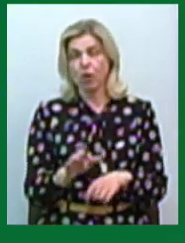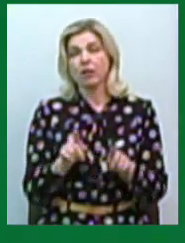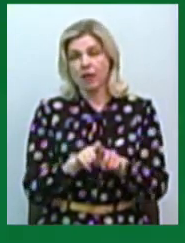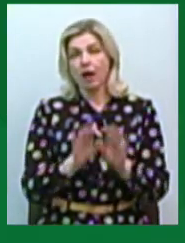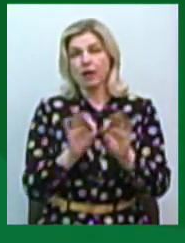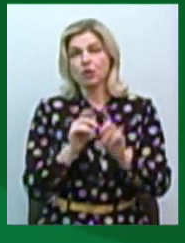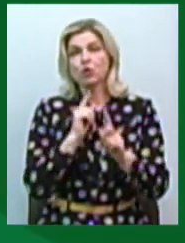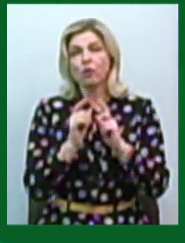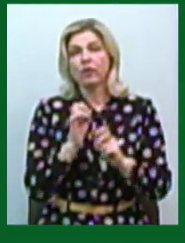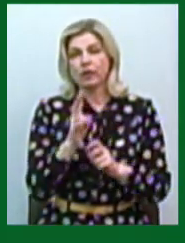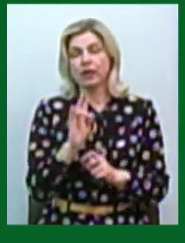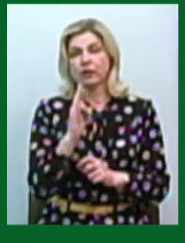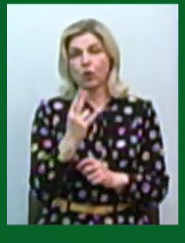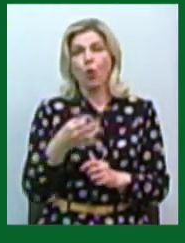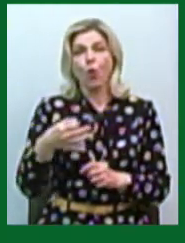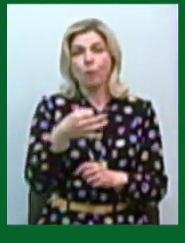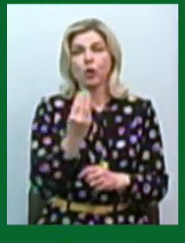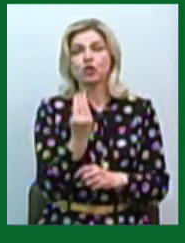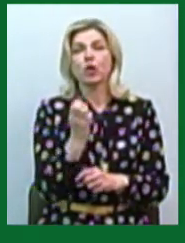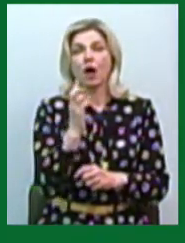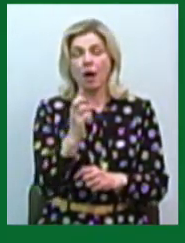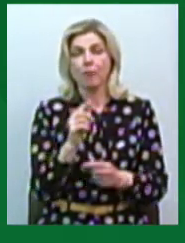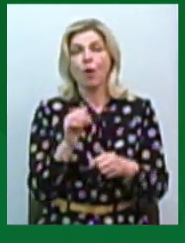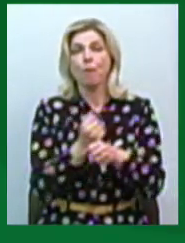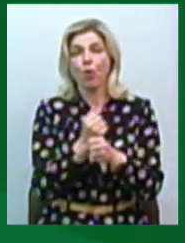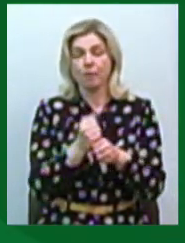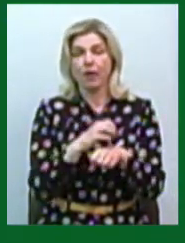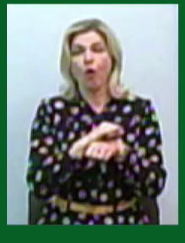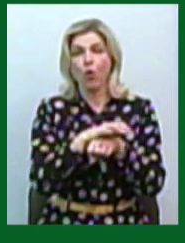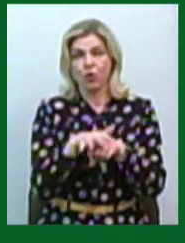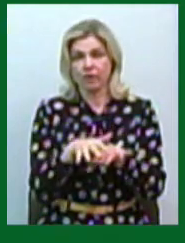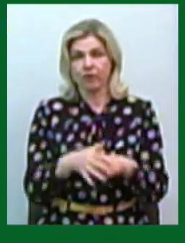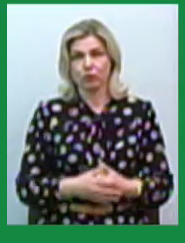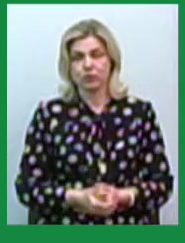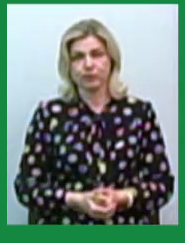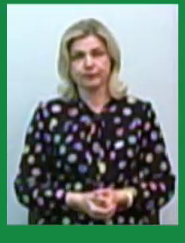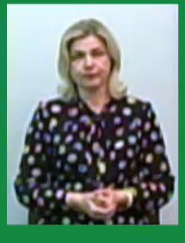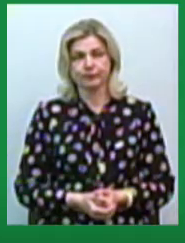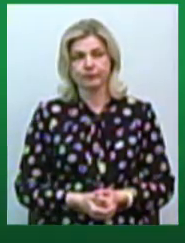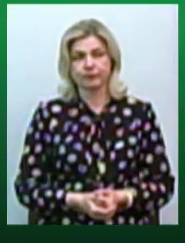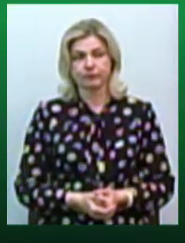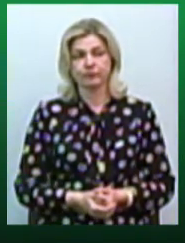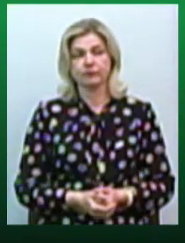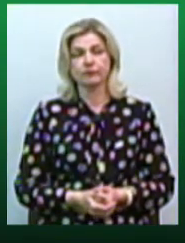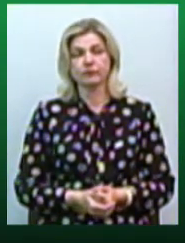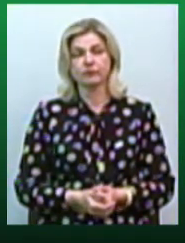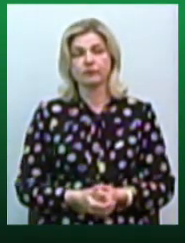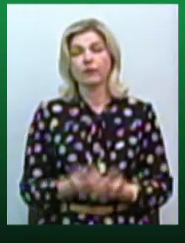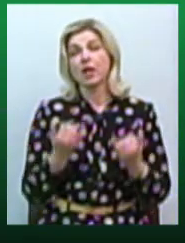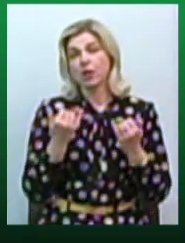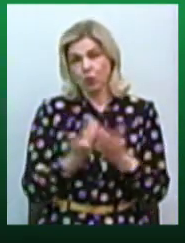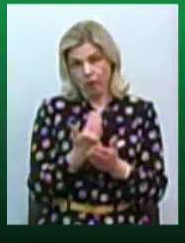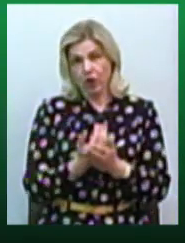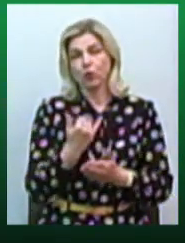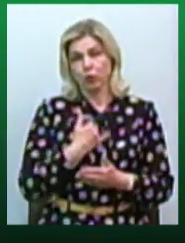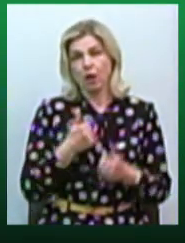розповіла речниця Миколаївського обласного штабу з протидії коронавірусу Валерія Котовська. Новини на сьогодні в нас дуже хороші, тому що